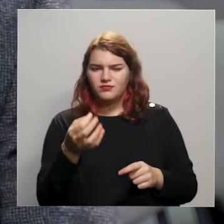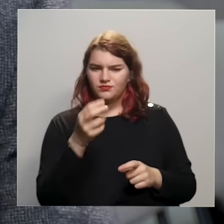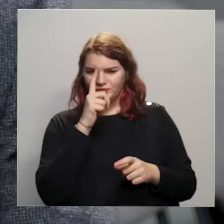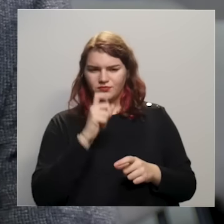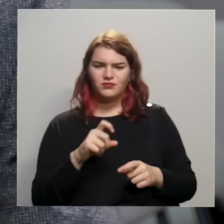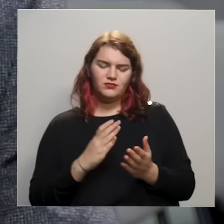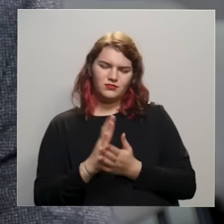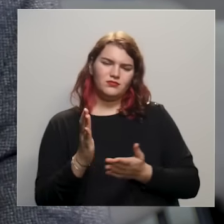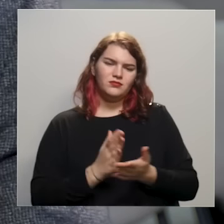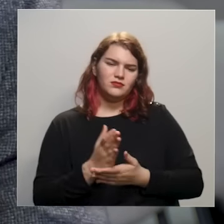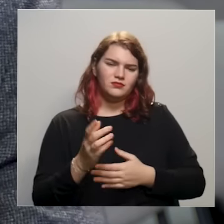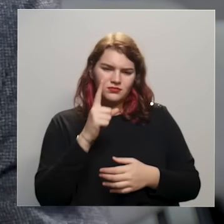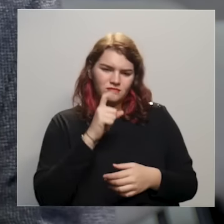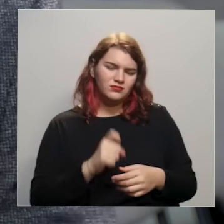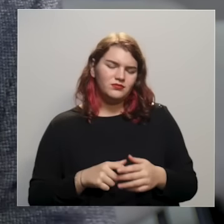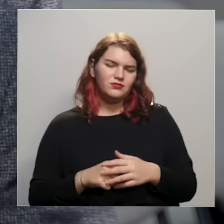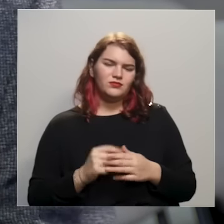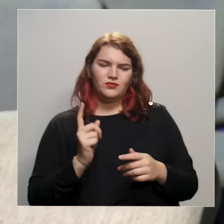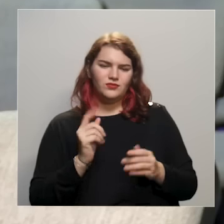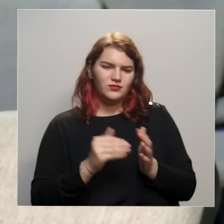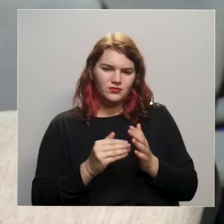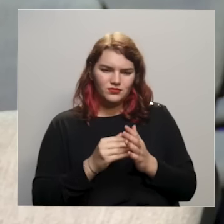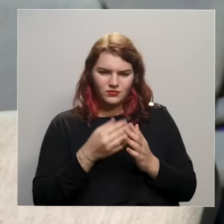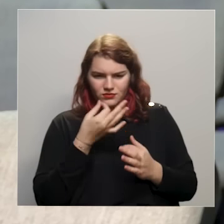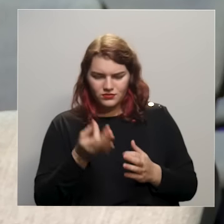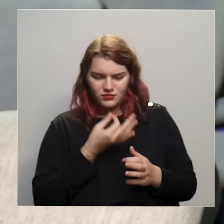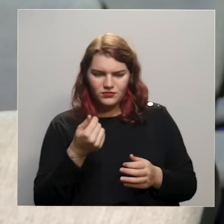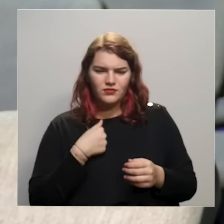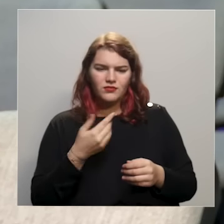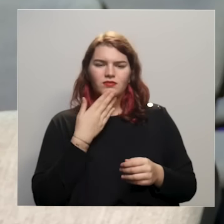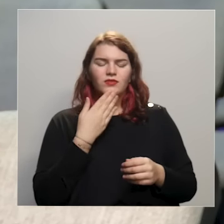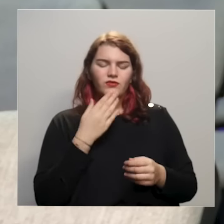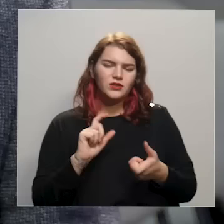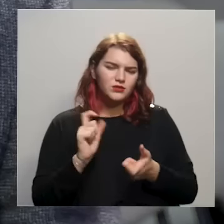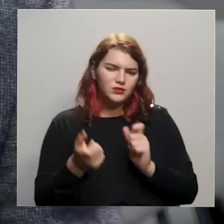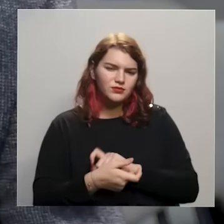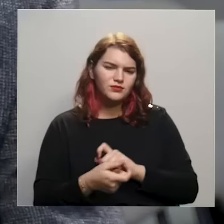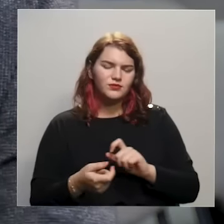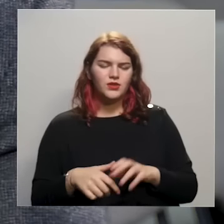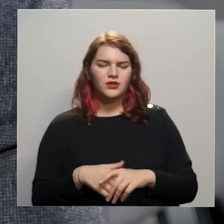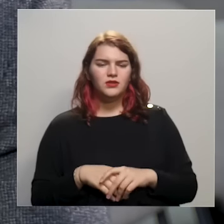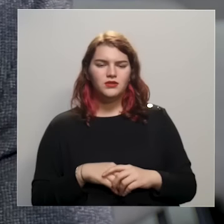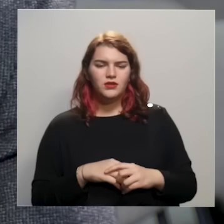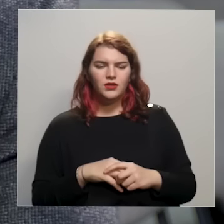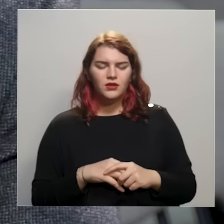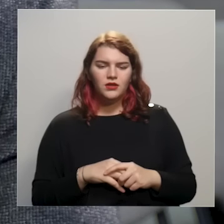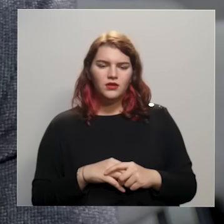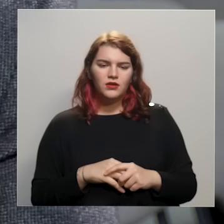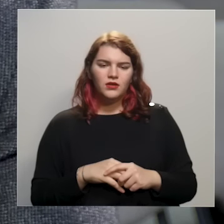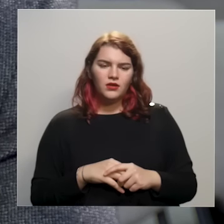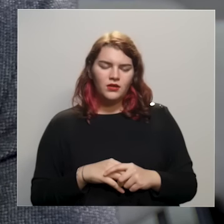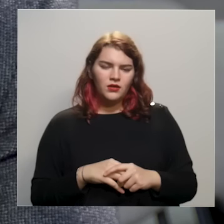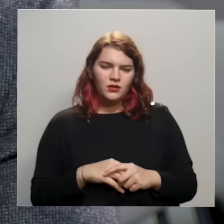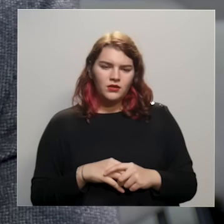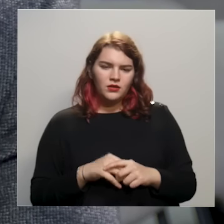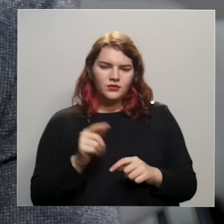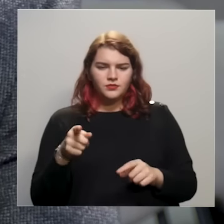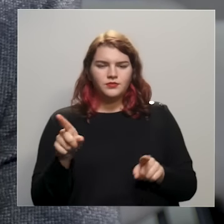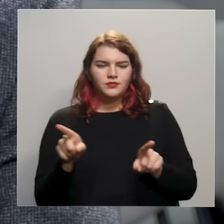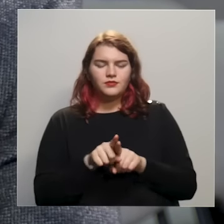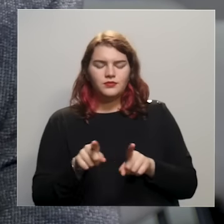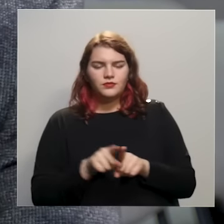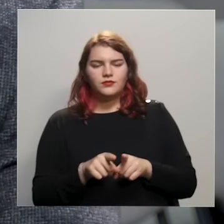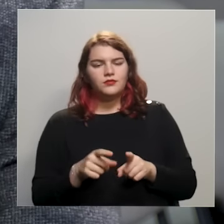prea cu tine, nu trebuia să vorbesc așa, uite, eu vreau să mă pocăiesc și vreau și... Dar și așa foarte... O